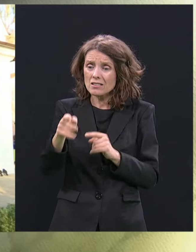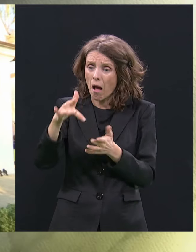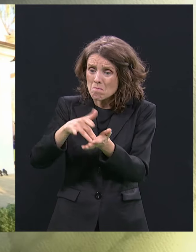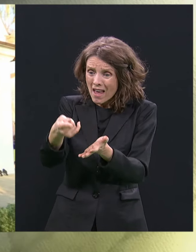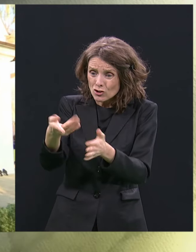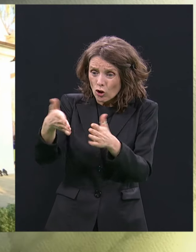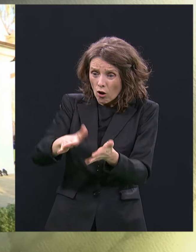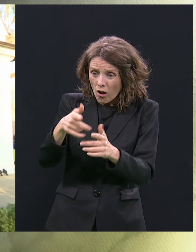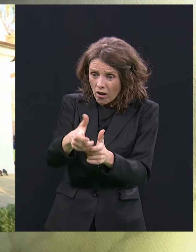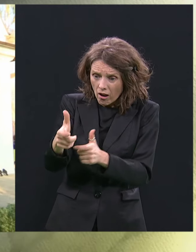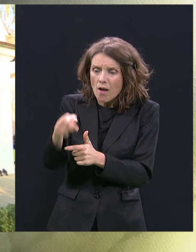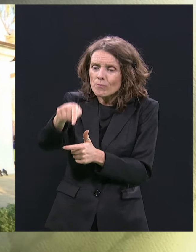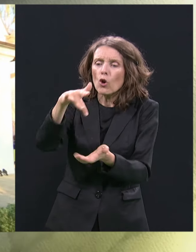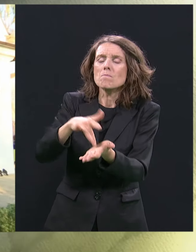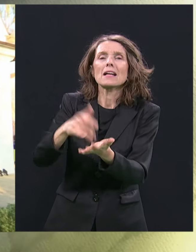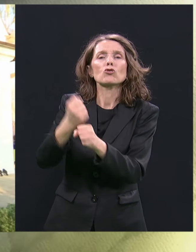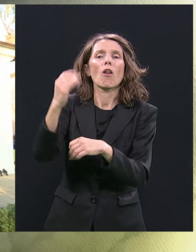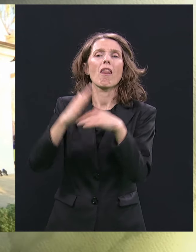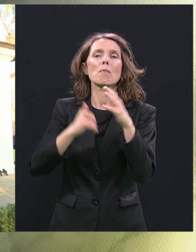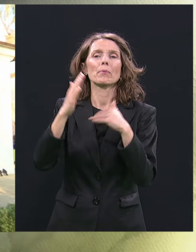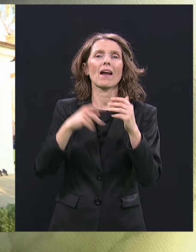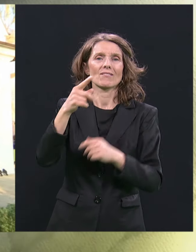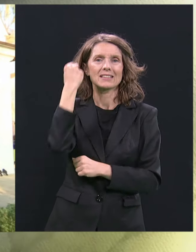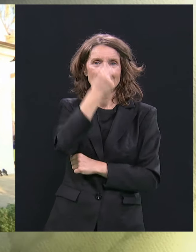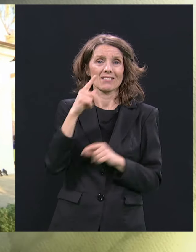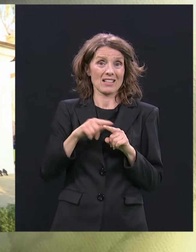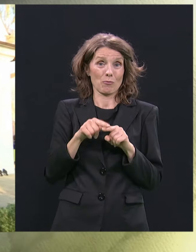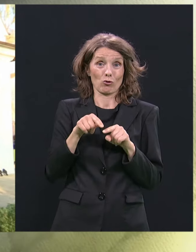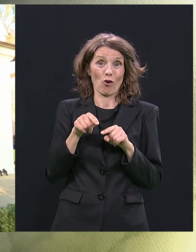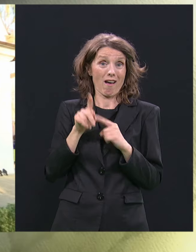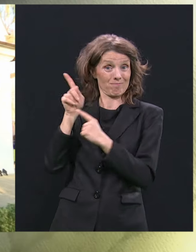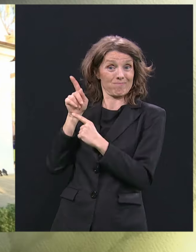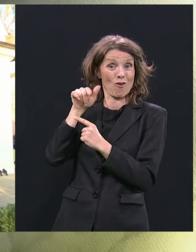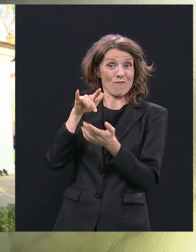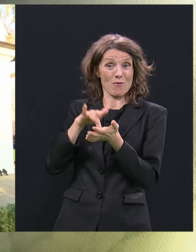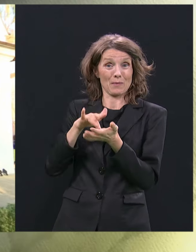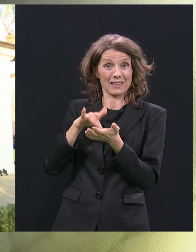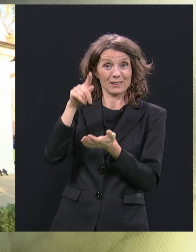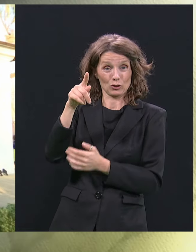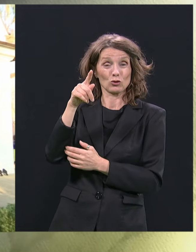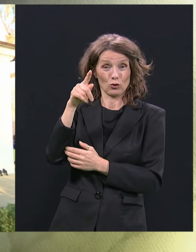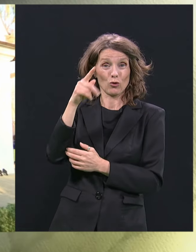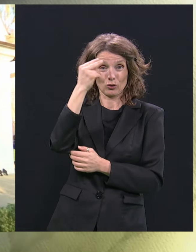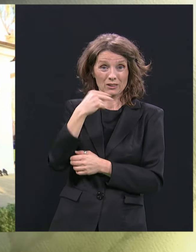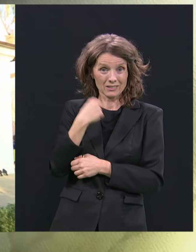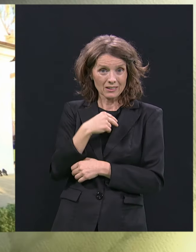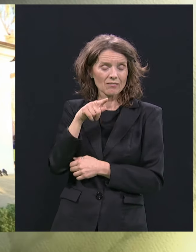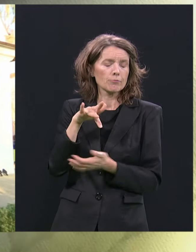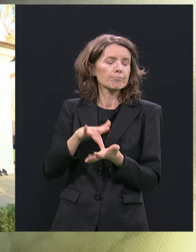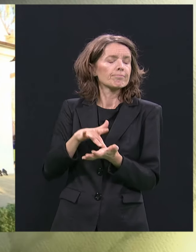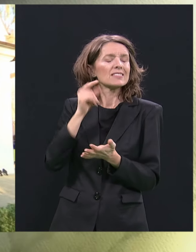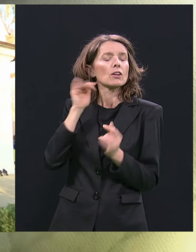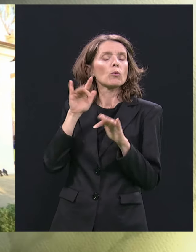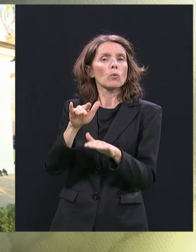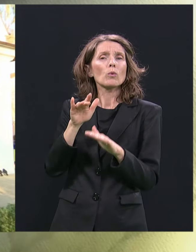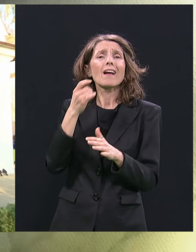na tom mestu ovaj hram, tako da ovo mesto je jedno kultno mesto i od vremena Sirmijuma pa na ovamo